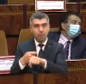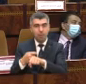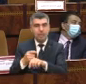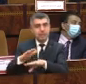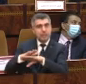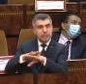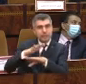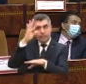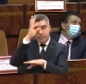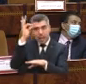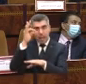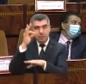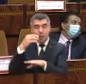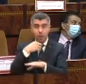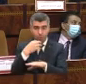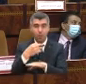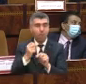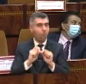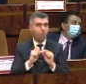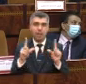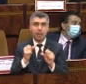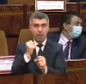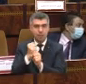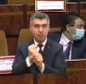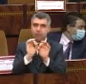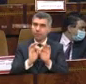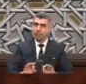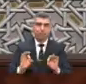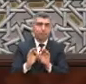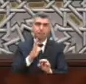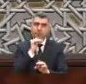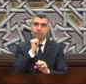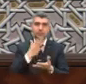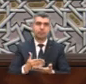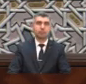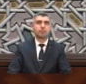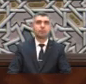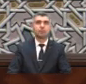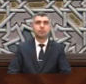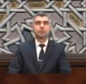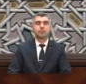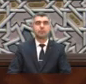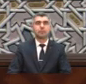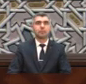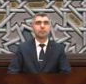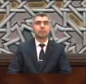سياسه اقولها كنسطر عليها واضحه ديال التشغيل. شكرا. شكرا سيدنا المحترم.